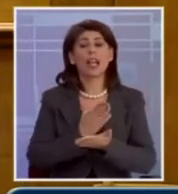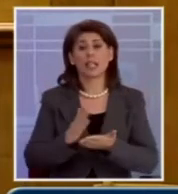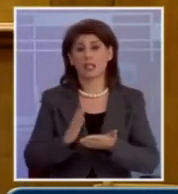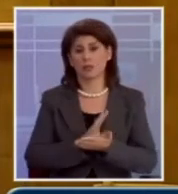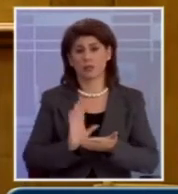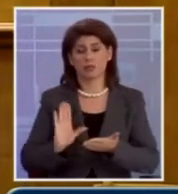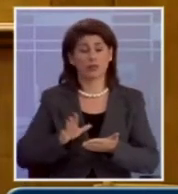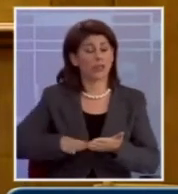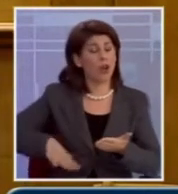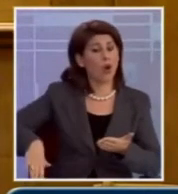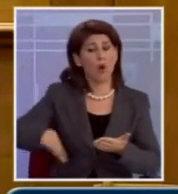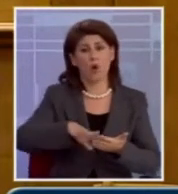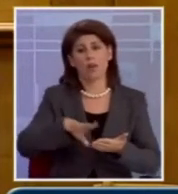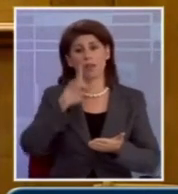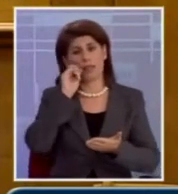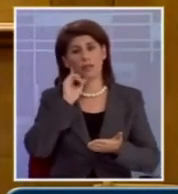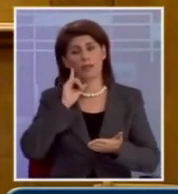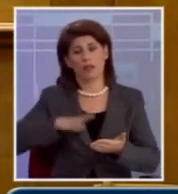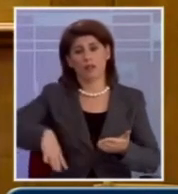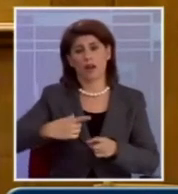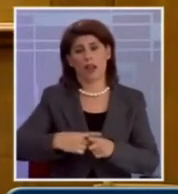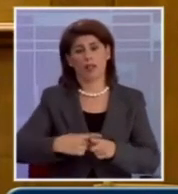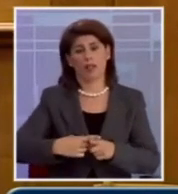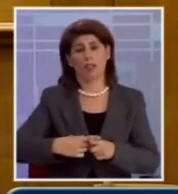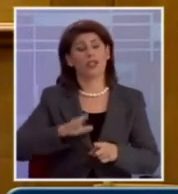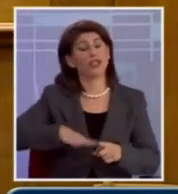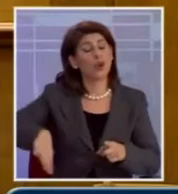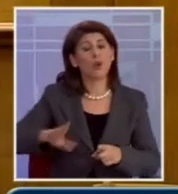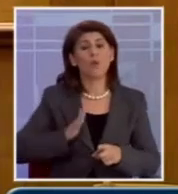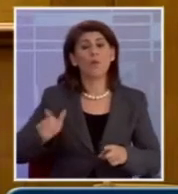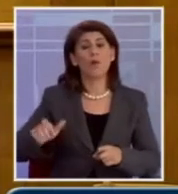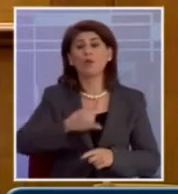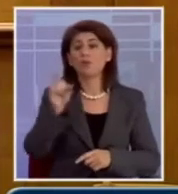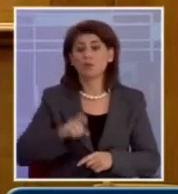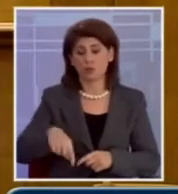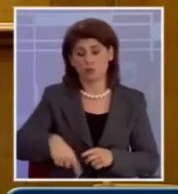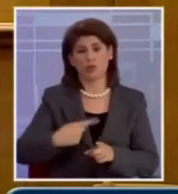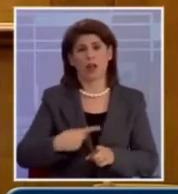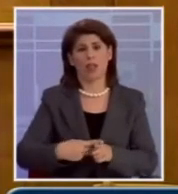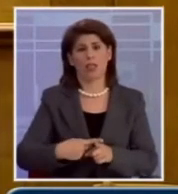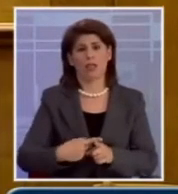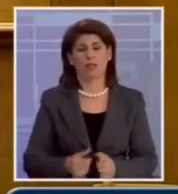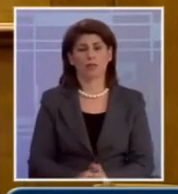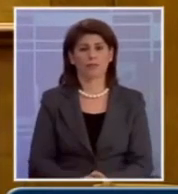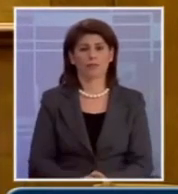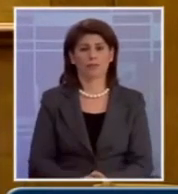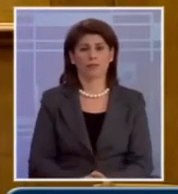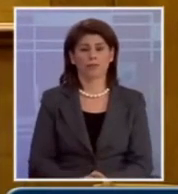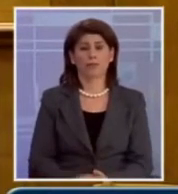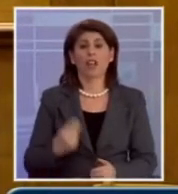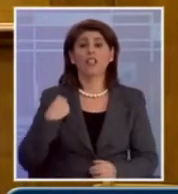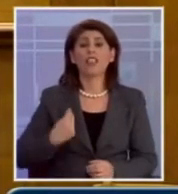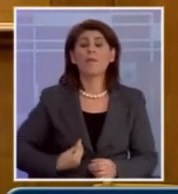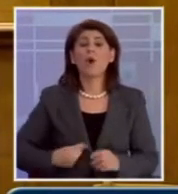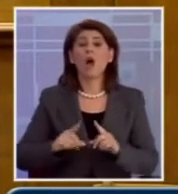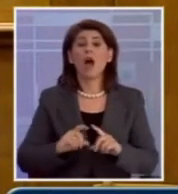τους Έλληνες και τις Ελληνίδες, σε όλους τους πολίτες που ζουν σε αυτή τη χώρα. Είναι ένα δημόσιο